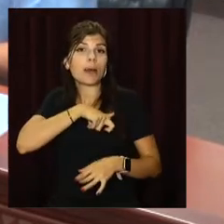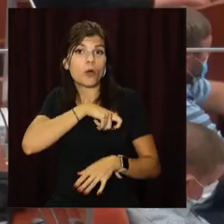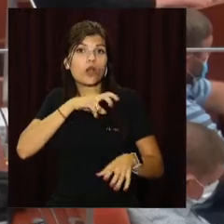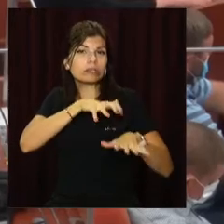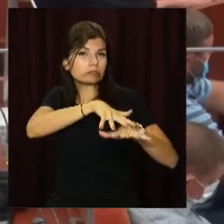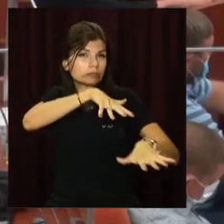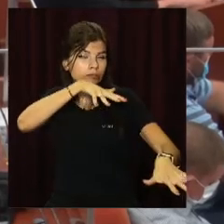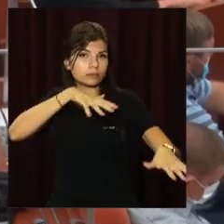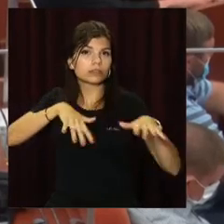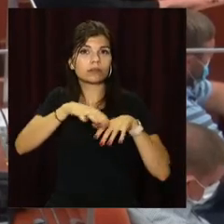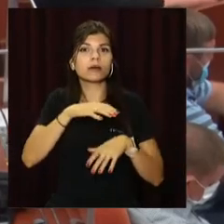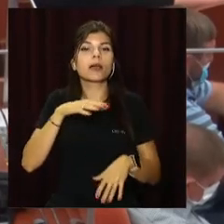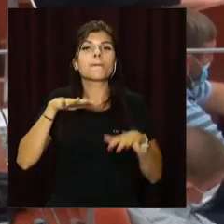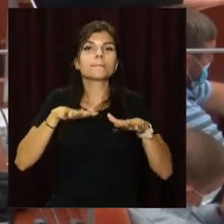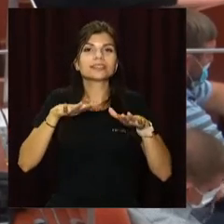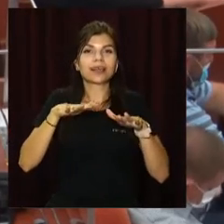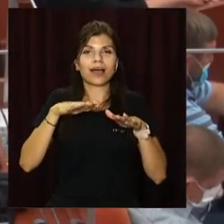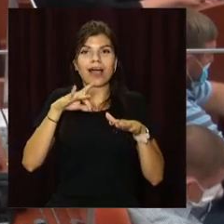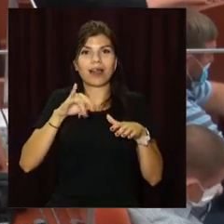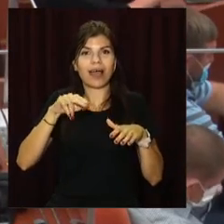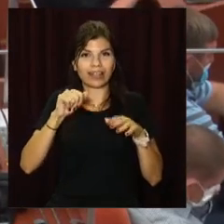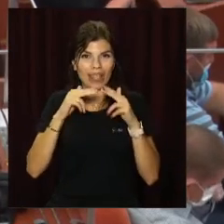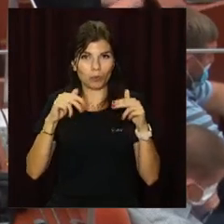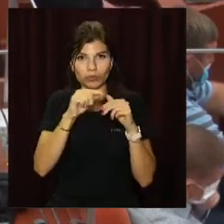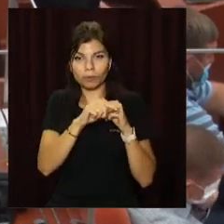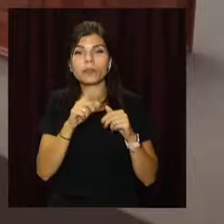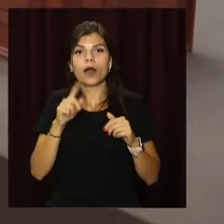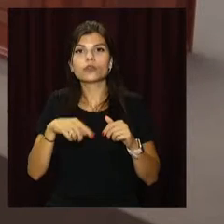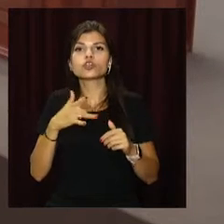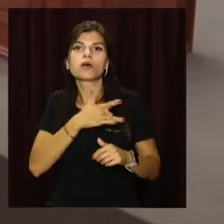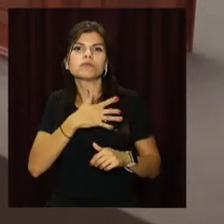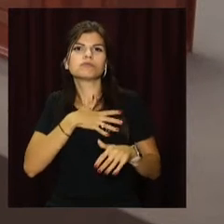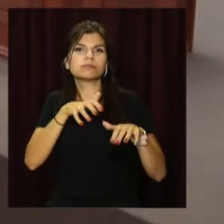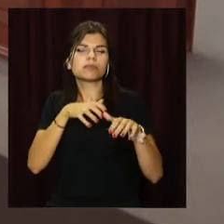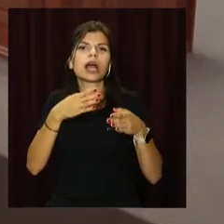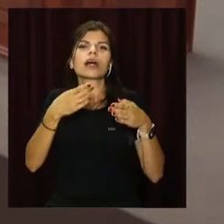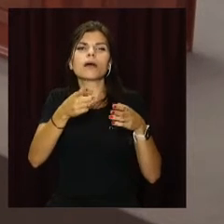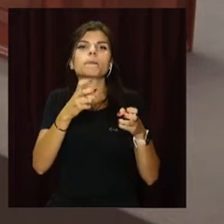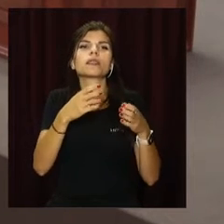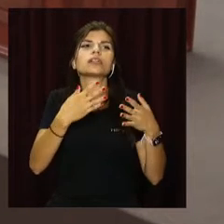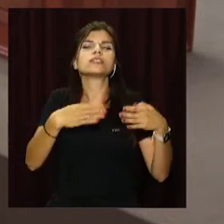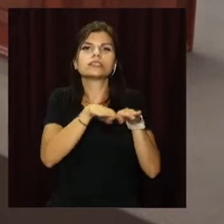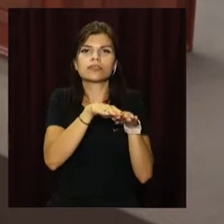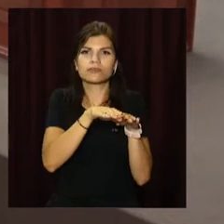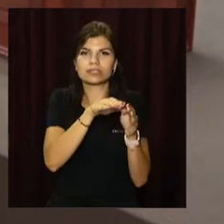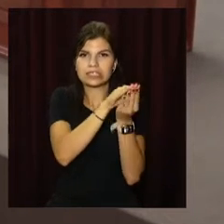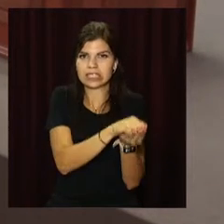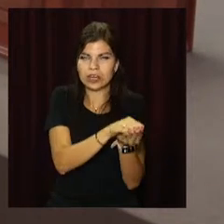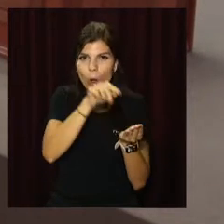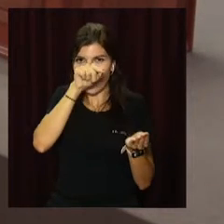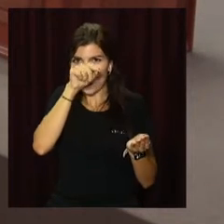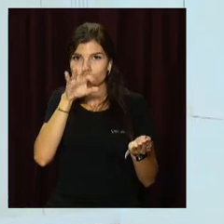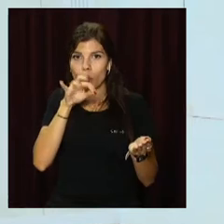на черговій сесії Дніпровської міської ради. А ще прийняли в комунальну власність зачинений цвинтар на житловому масиві